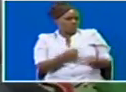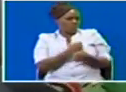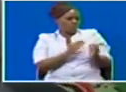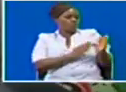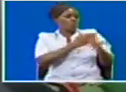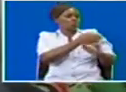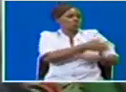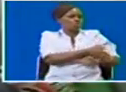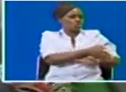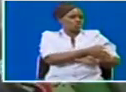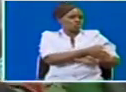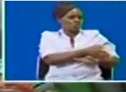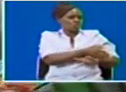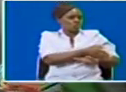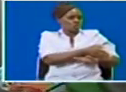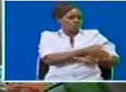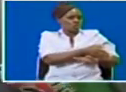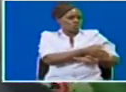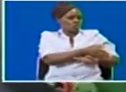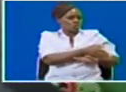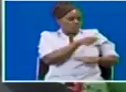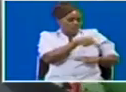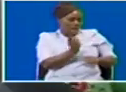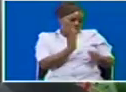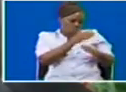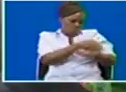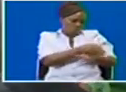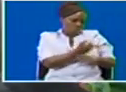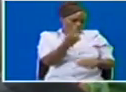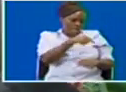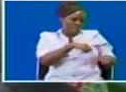ile. Wanafuganga, wanakuja kuchukua ng'ombe, wanaua.